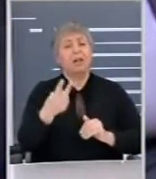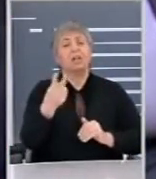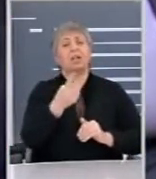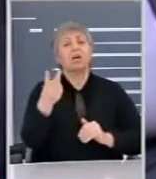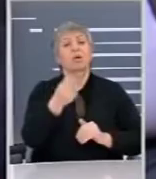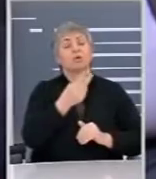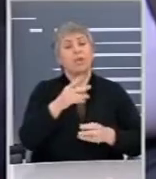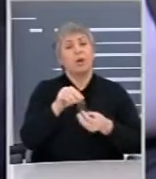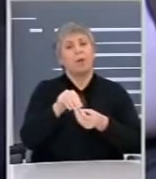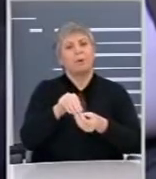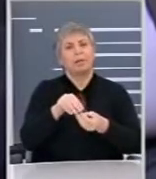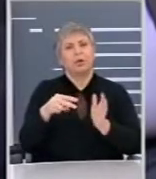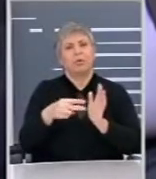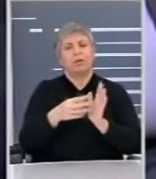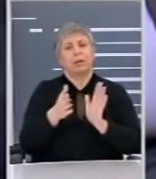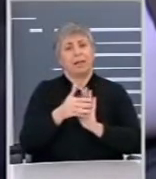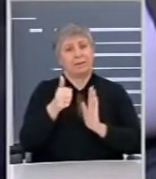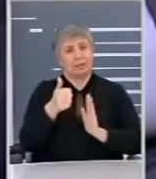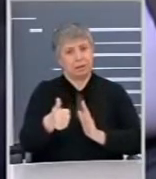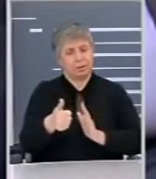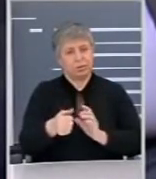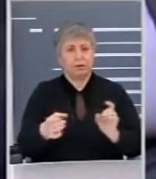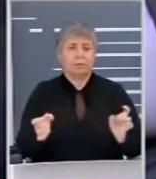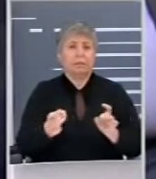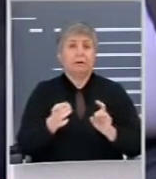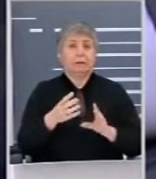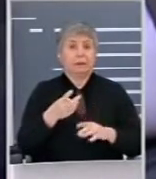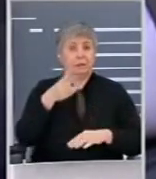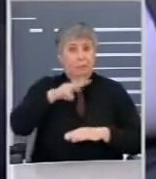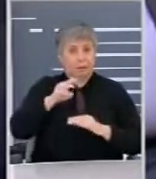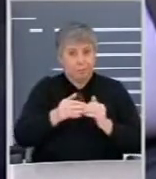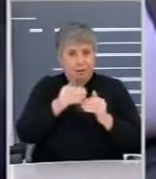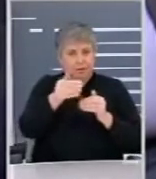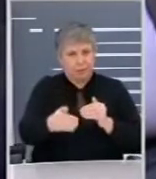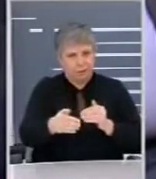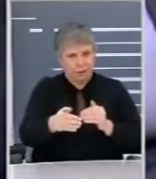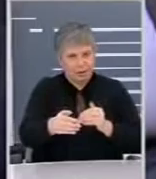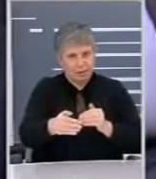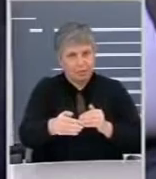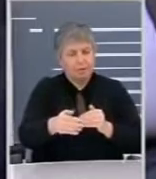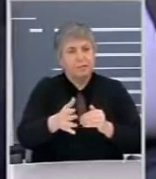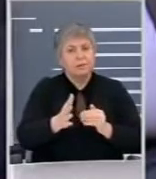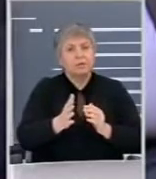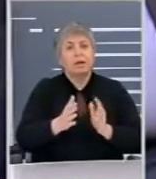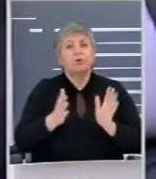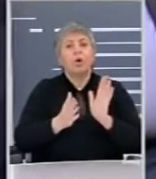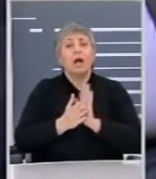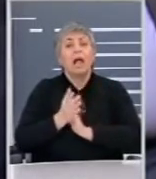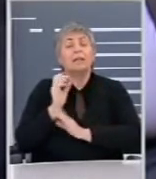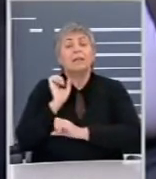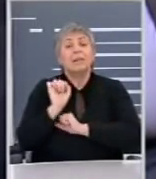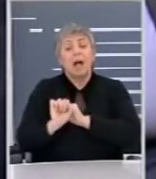22 Τετάρτου 2016, όλος τυχαίως τρεις μέρες μετά, και μετά από 11 χρόνια, η Τράπεζα